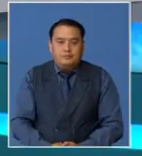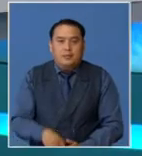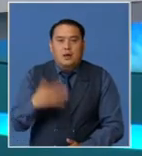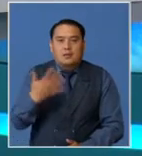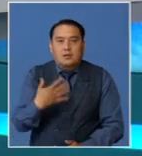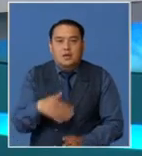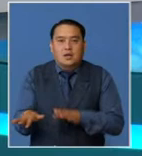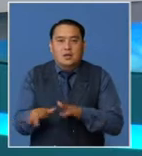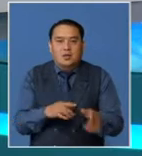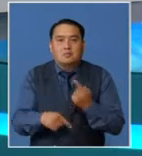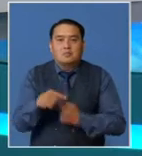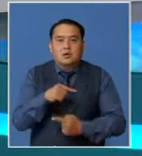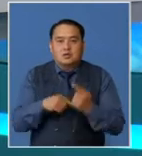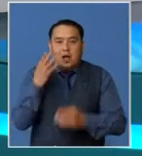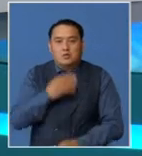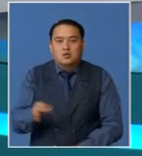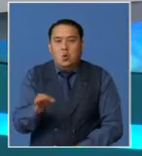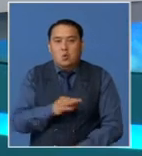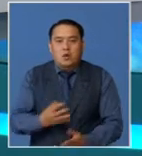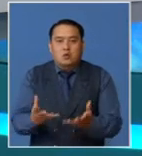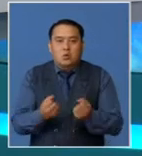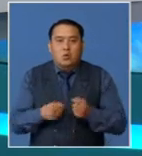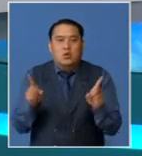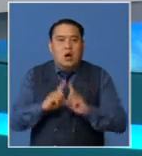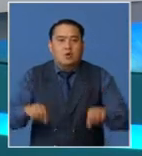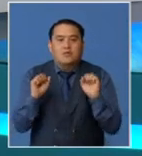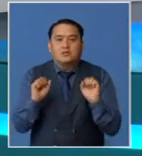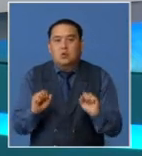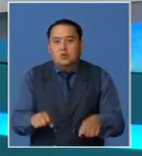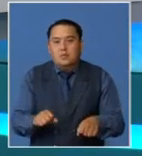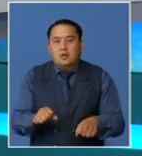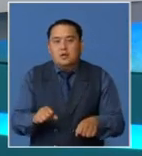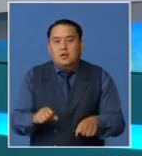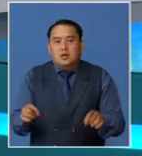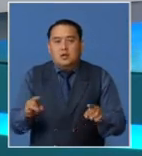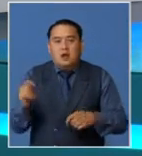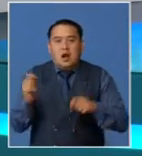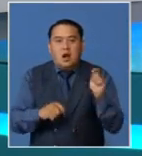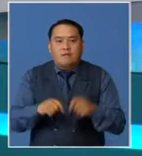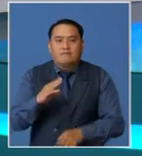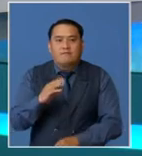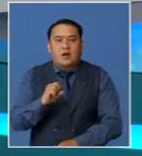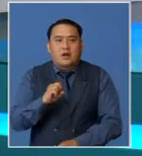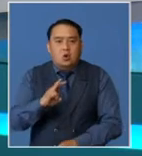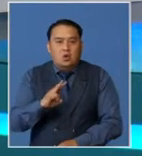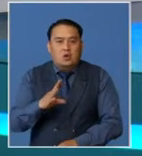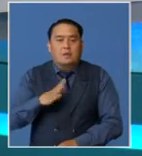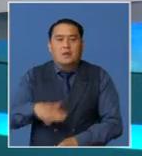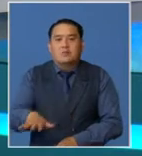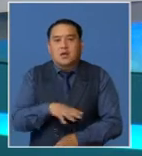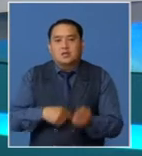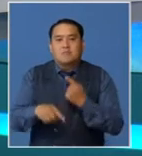50 действующих предпринимательниц Алматинской области получили уникальную возможность посетить конференцию Weekend. Это площадка